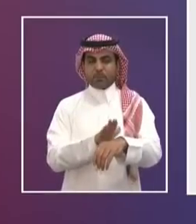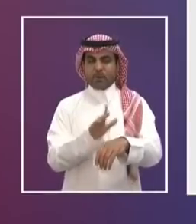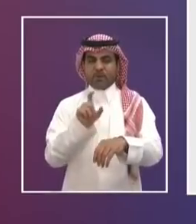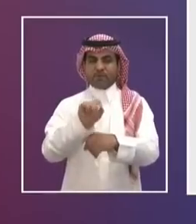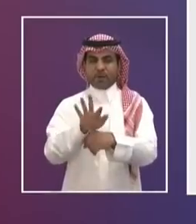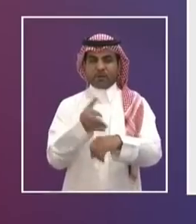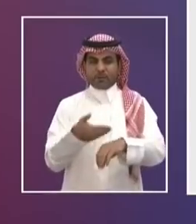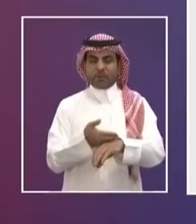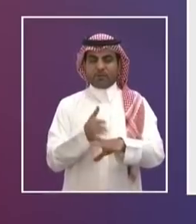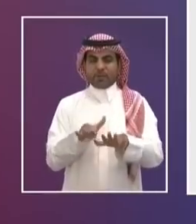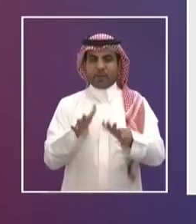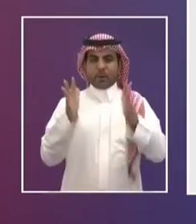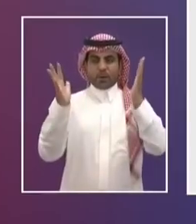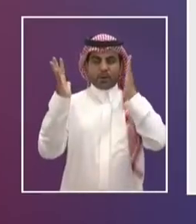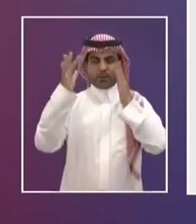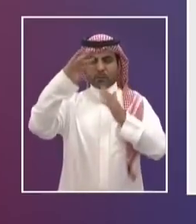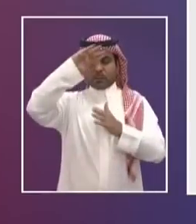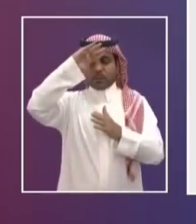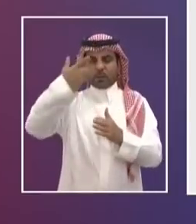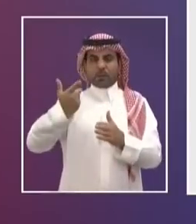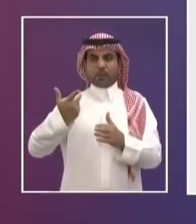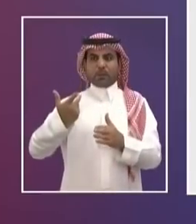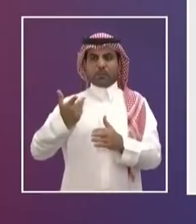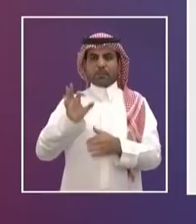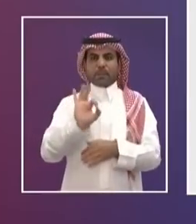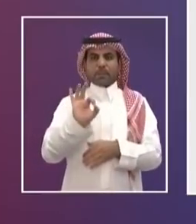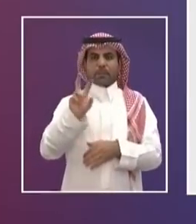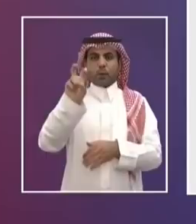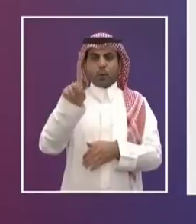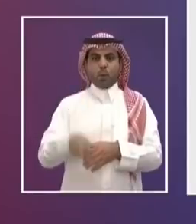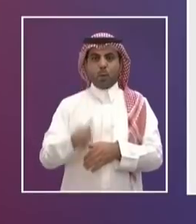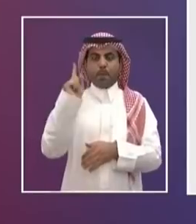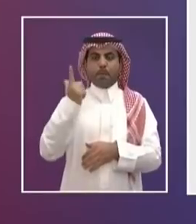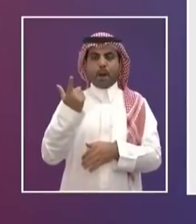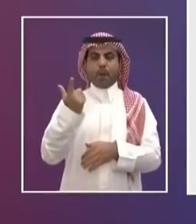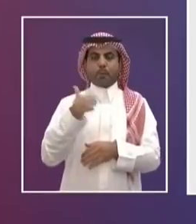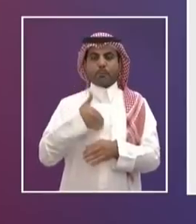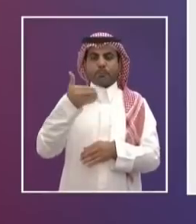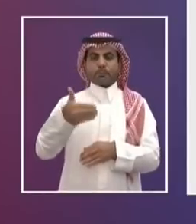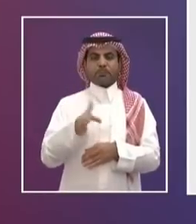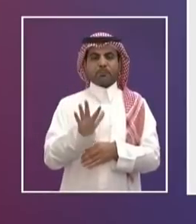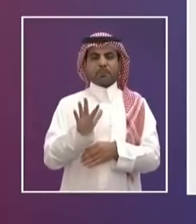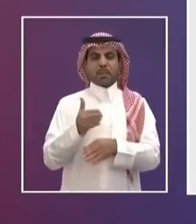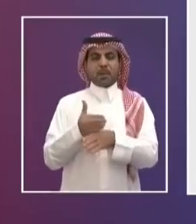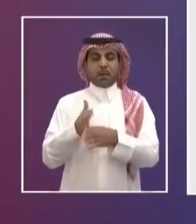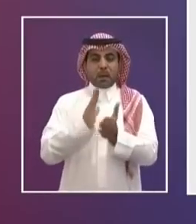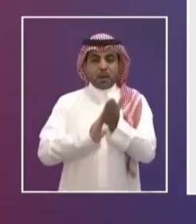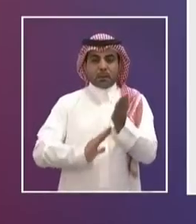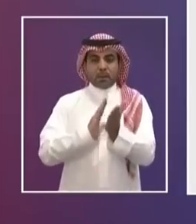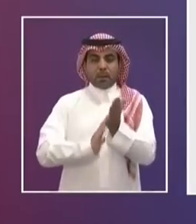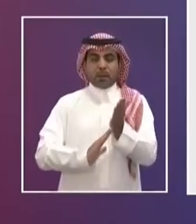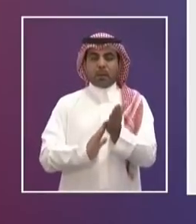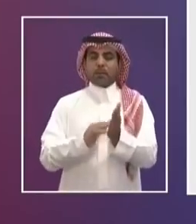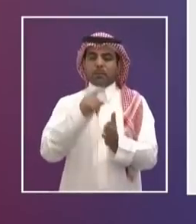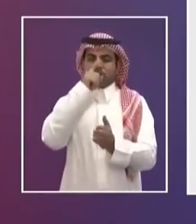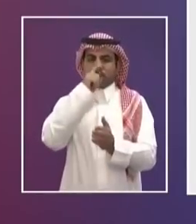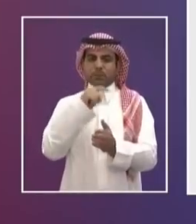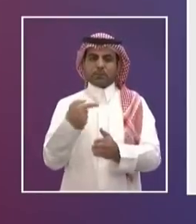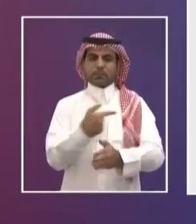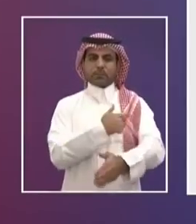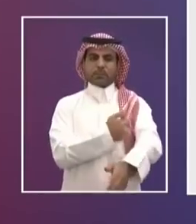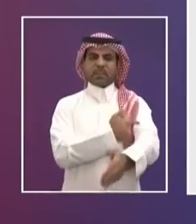بوجود الأعراض ومدتها وأن المرض قد يأخذ 20 يوم أو أكثر من عدمه، كل ما كانت الحالة حرجة كل ما استلزمت